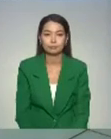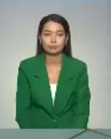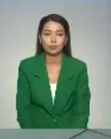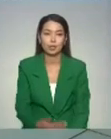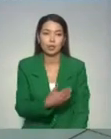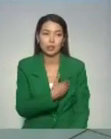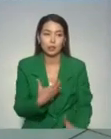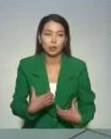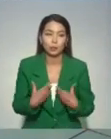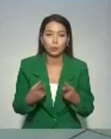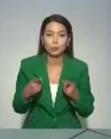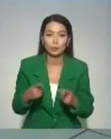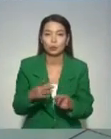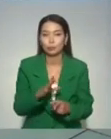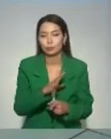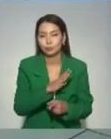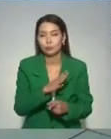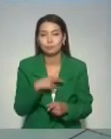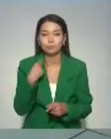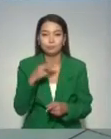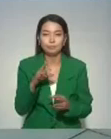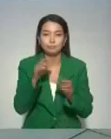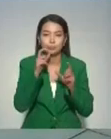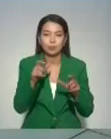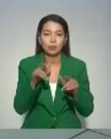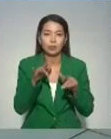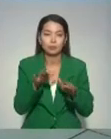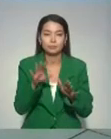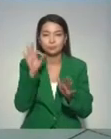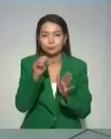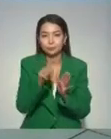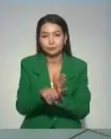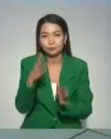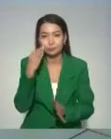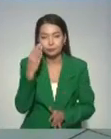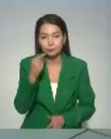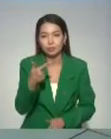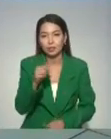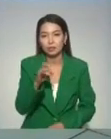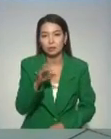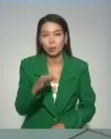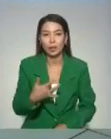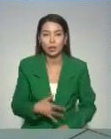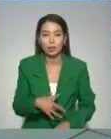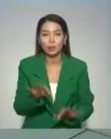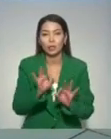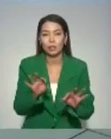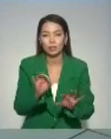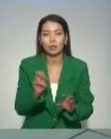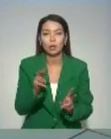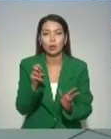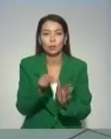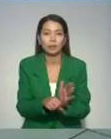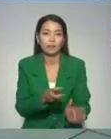хотел припугнуть. Подсудимый по громкому делу об убийстве алматинского гастроэнтеролога рассказал, как убивал врача. В